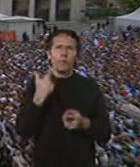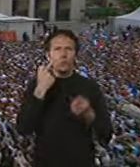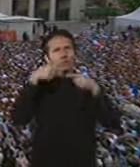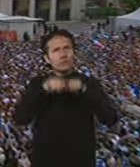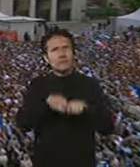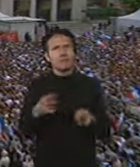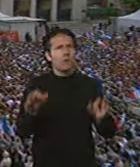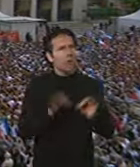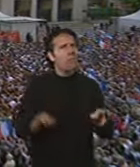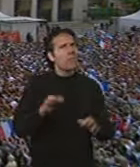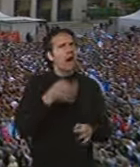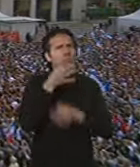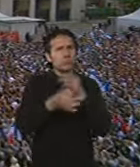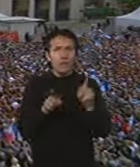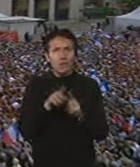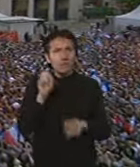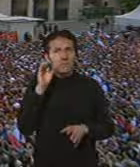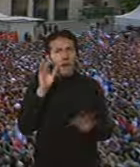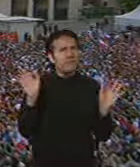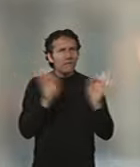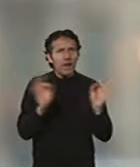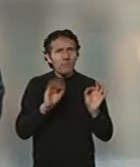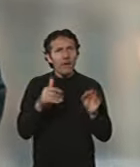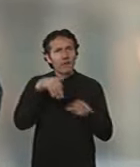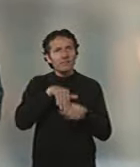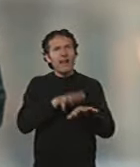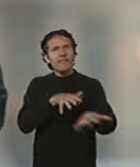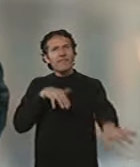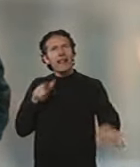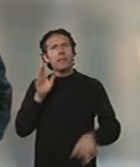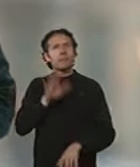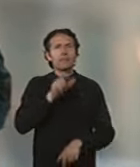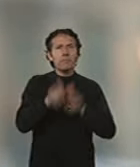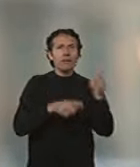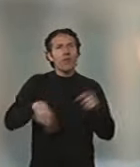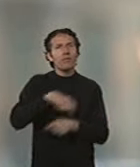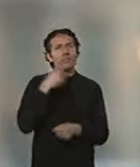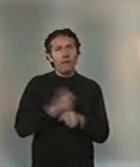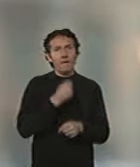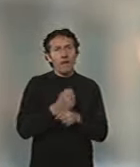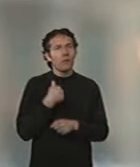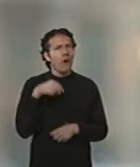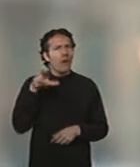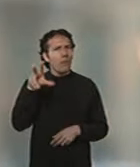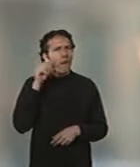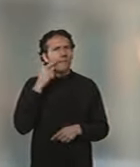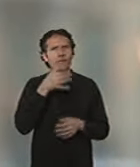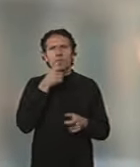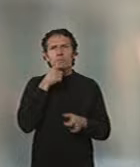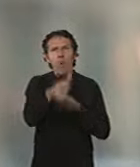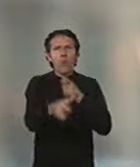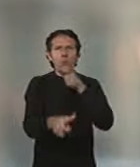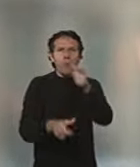dfus je n'ai même pas entendu parler dans ces défilés de la cause des travailleurs nai entendu que des slogans